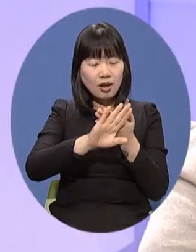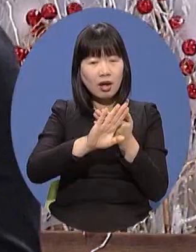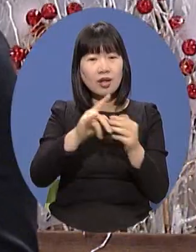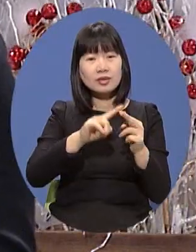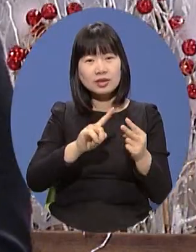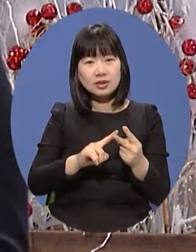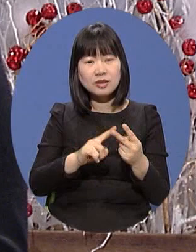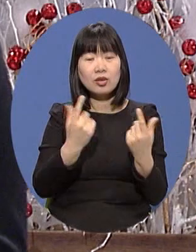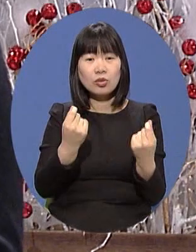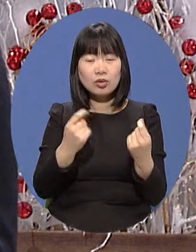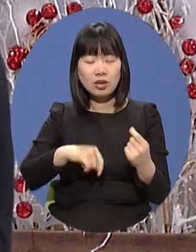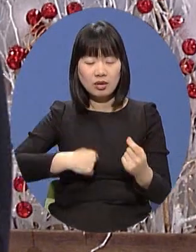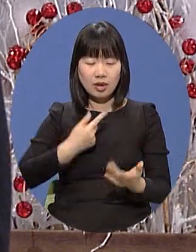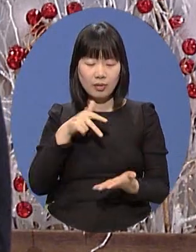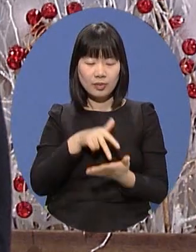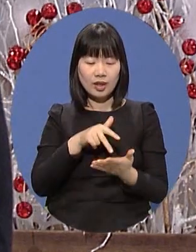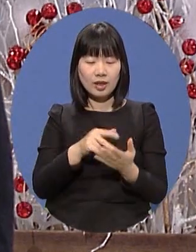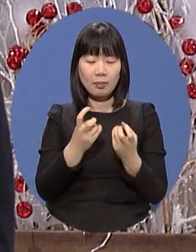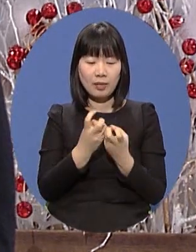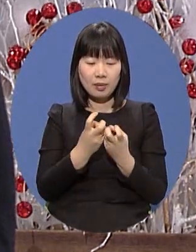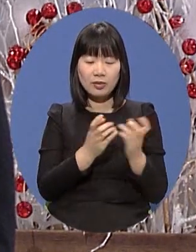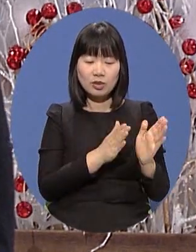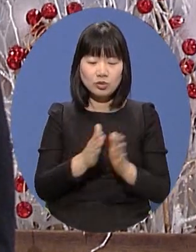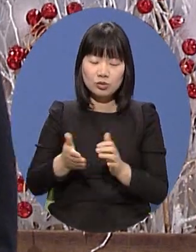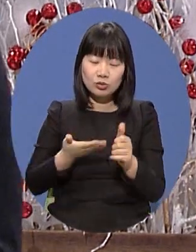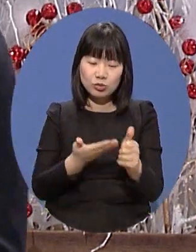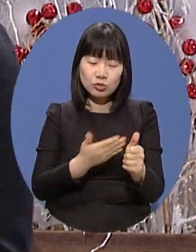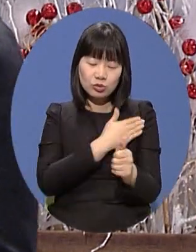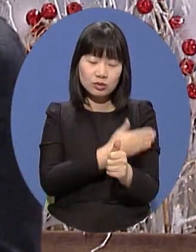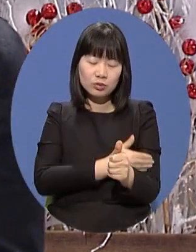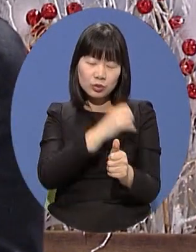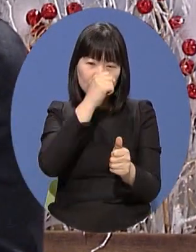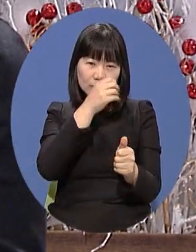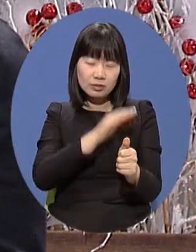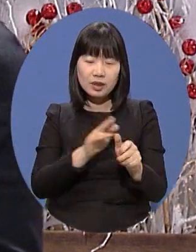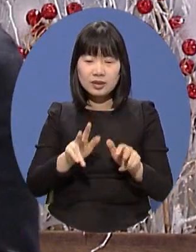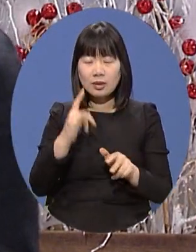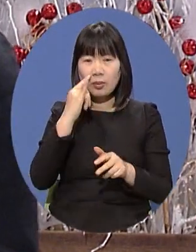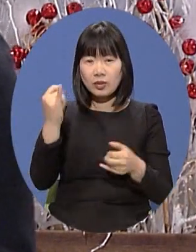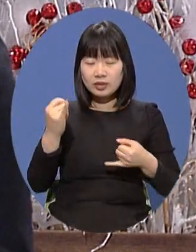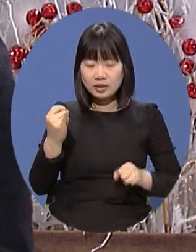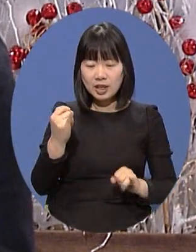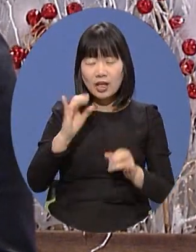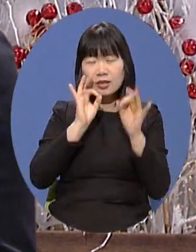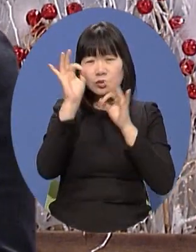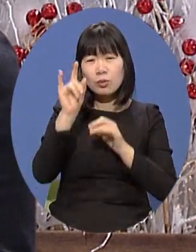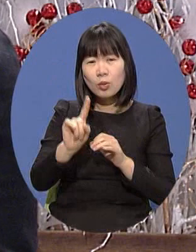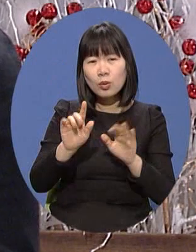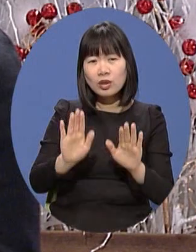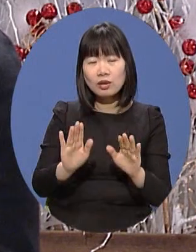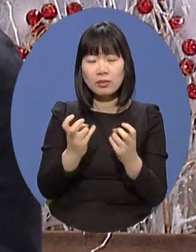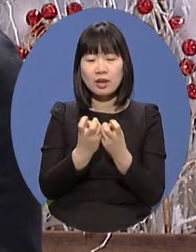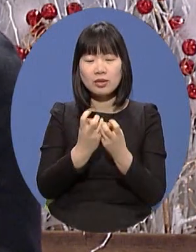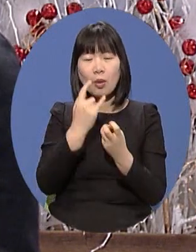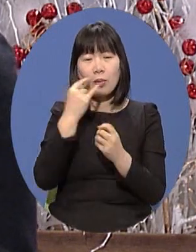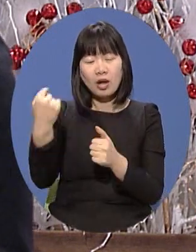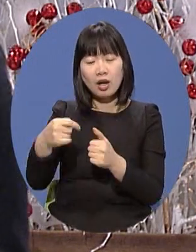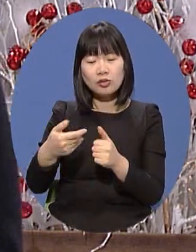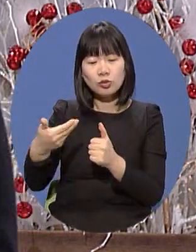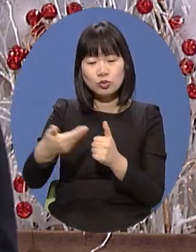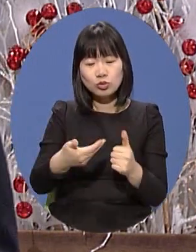돌린다든지 이렇게 자기 나름대로 책략을 마련할 수 있었으면 좋은데 이 어머님하고 아이하고 실수가 뭐냐면 이 책략을 엄마도